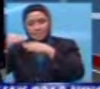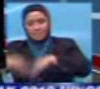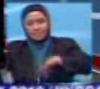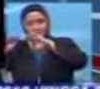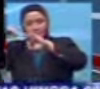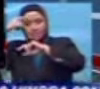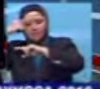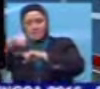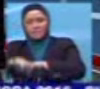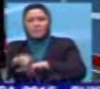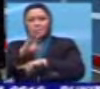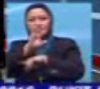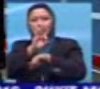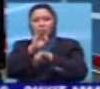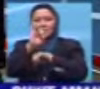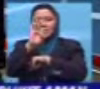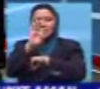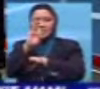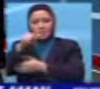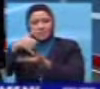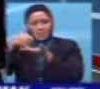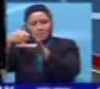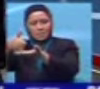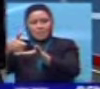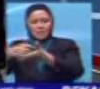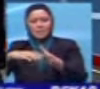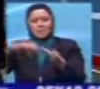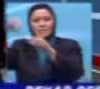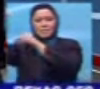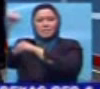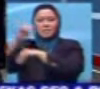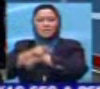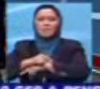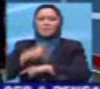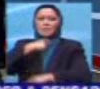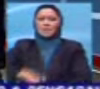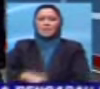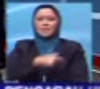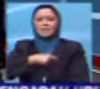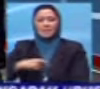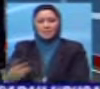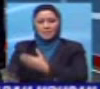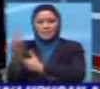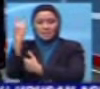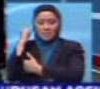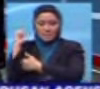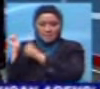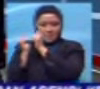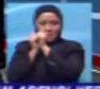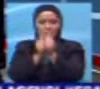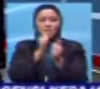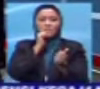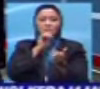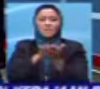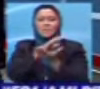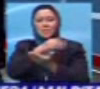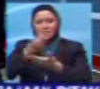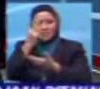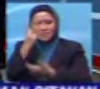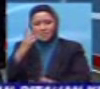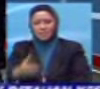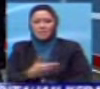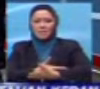FIFA berlepas ke Zurich, Switzerland pagi tadi. Beliau ditemani isterinya Nur Zawanis Hashim serta 2 anak